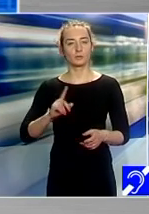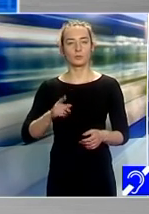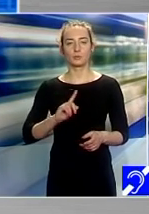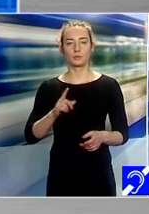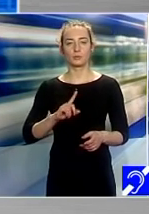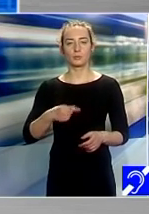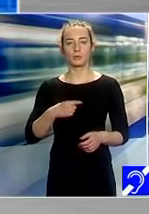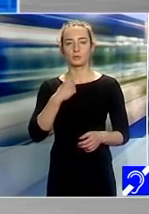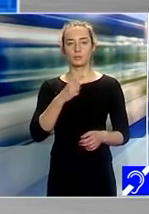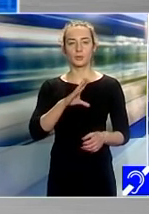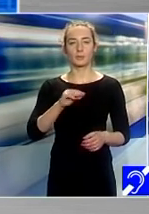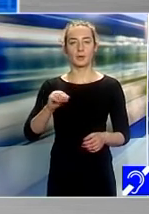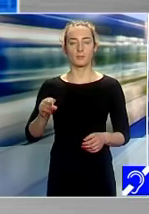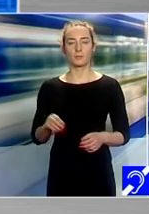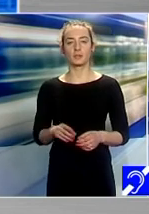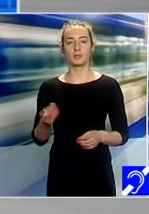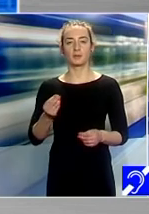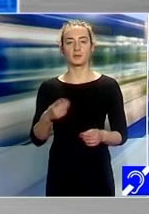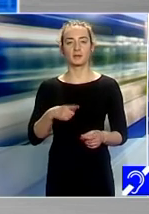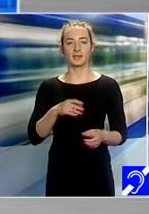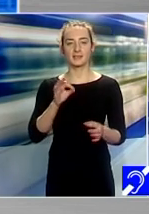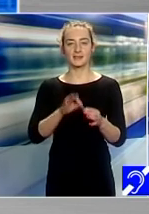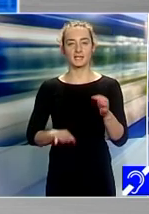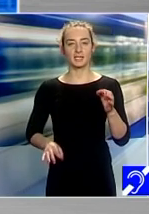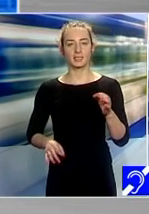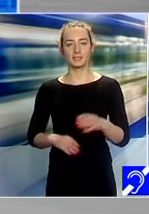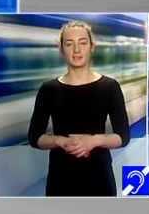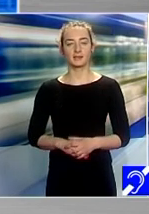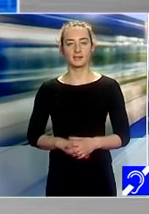să nu ne fure cineva ideea. E secret. Dar